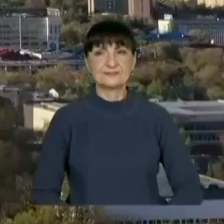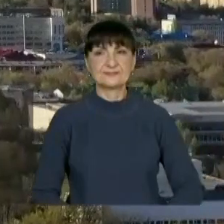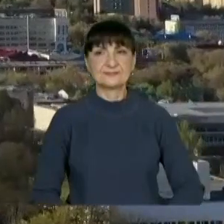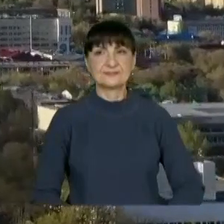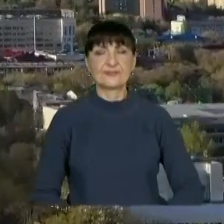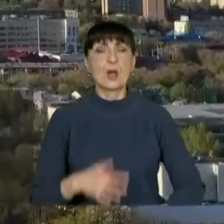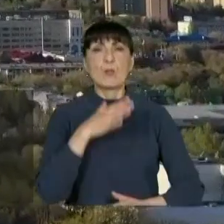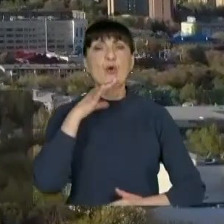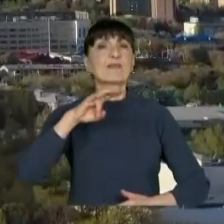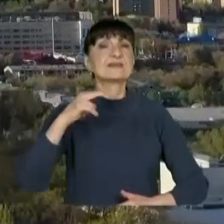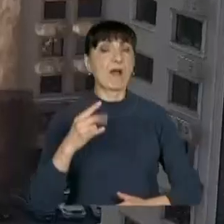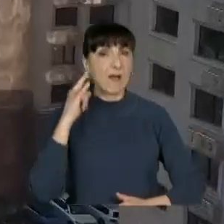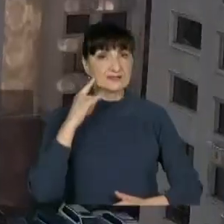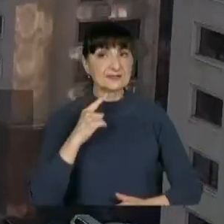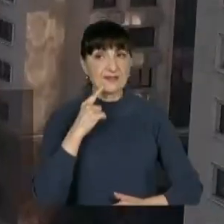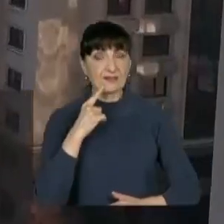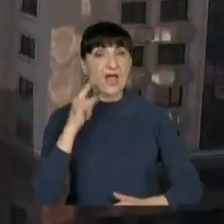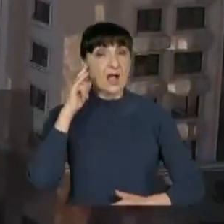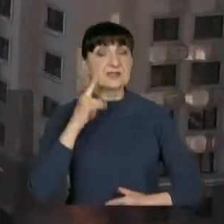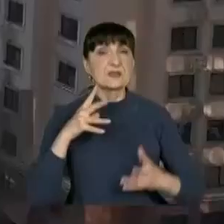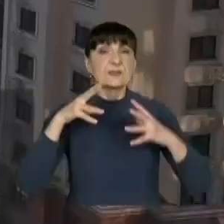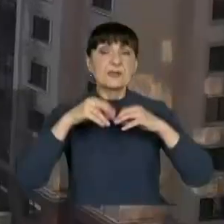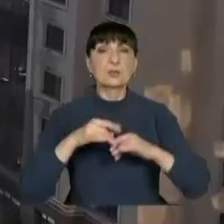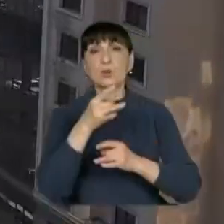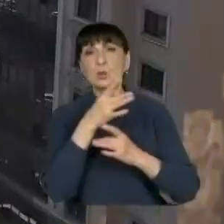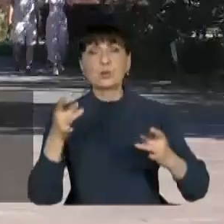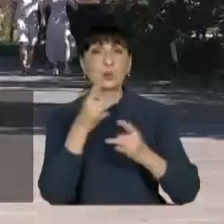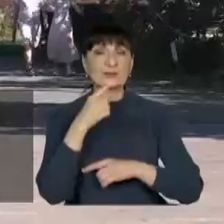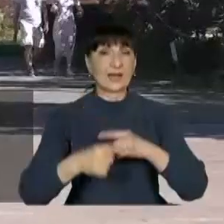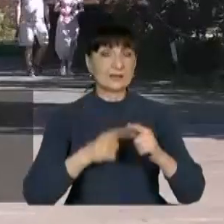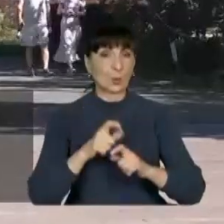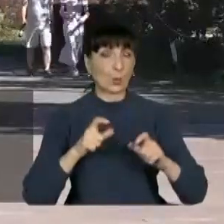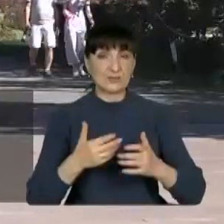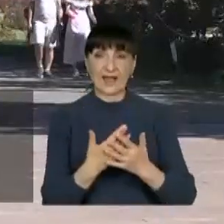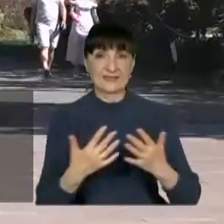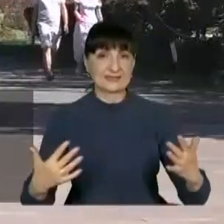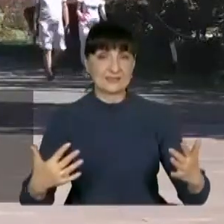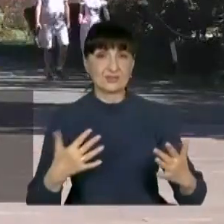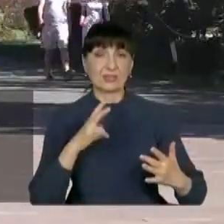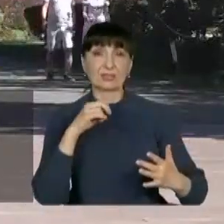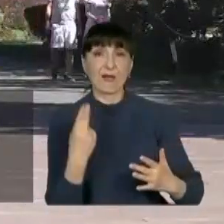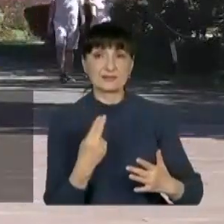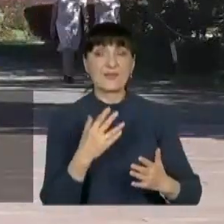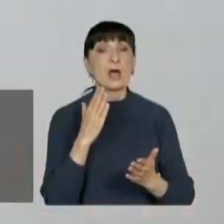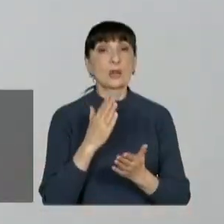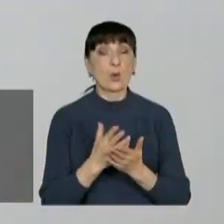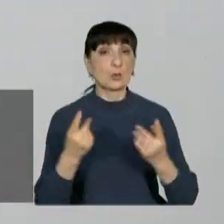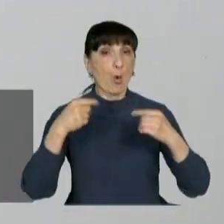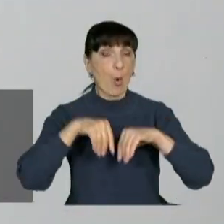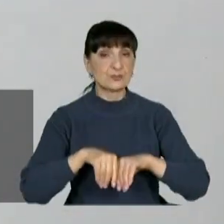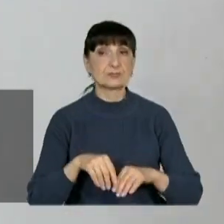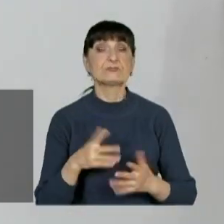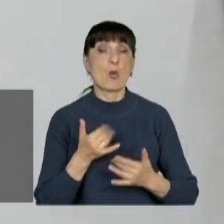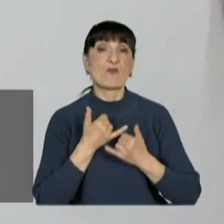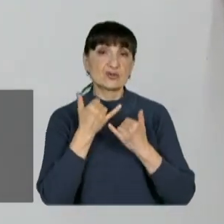В многонациональном Казахстане, стране, где переплетаются культуры и традиции, люди различного этнического происхождения находят общий язык в